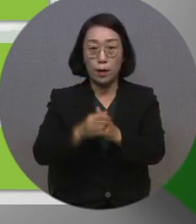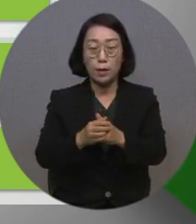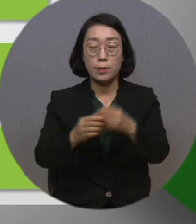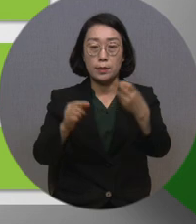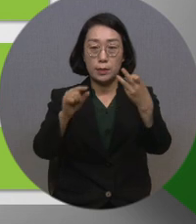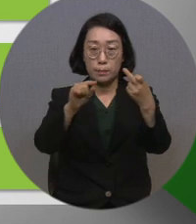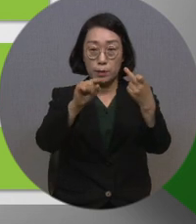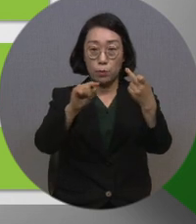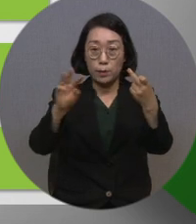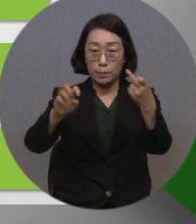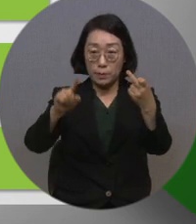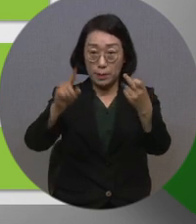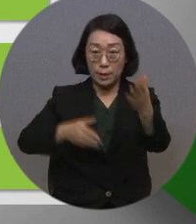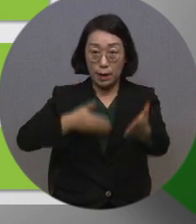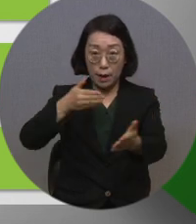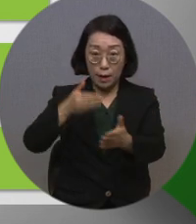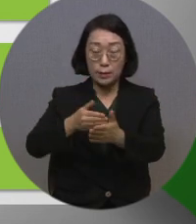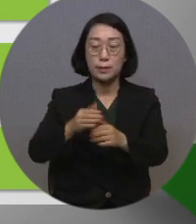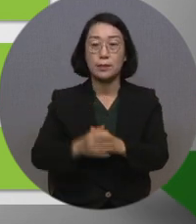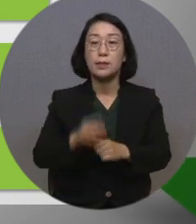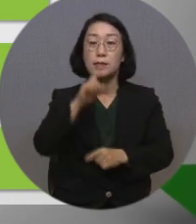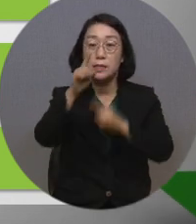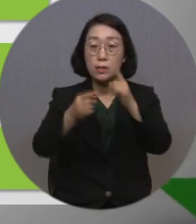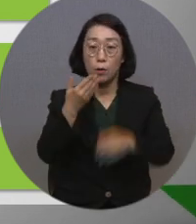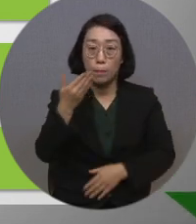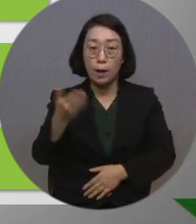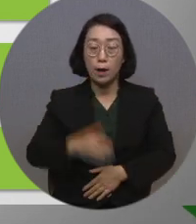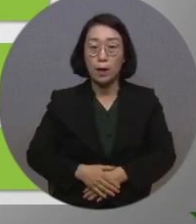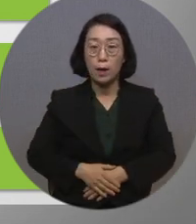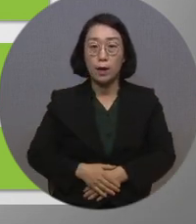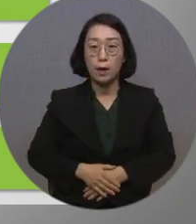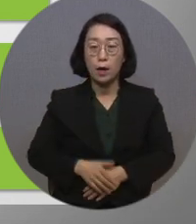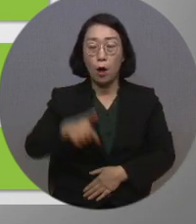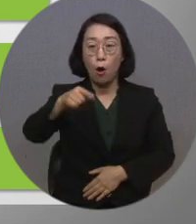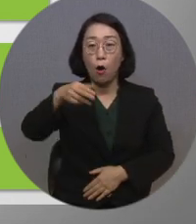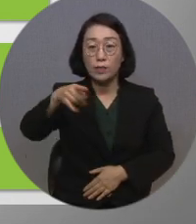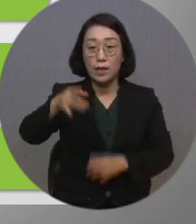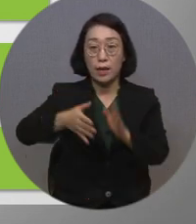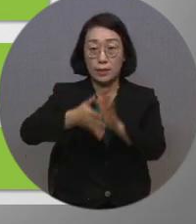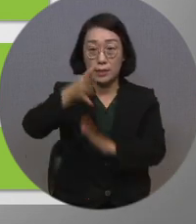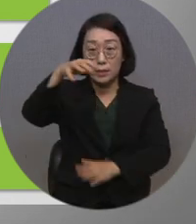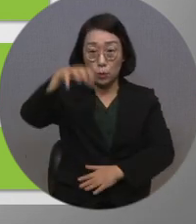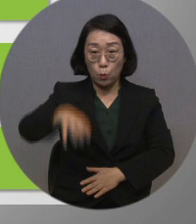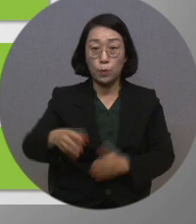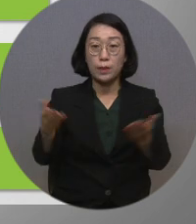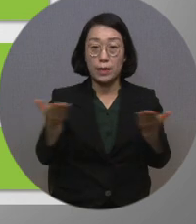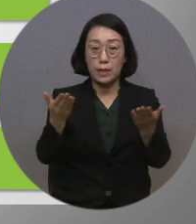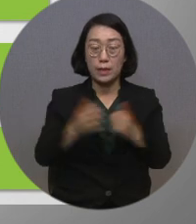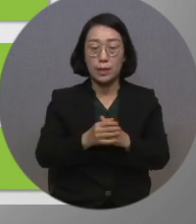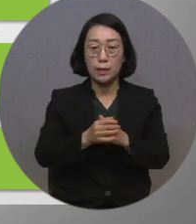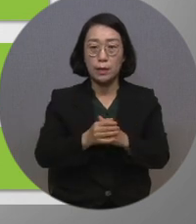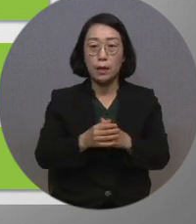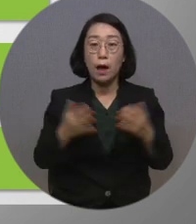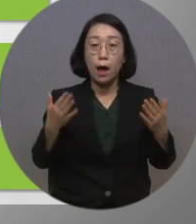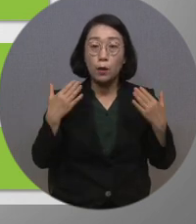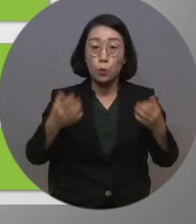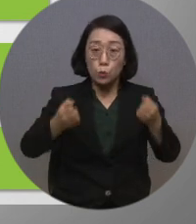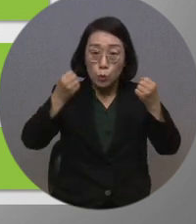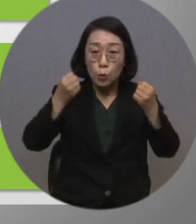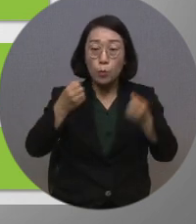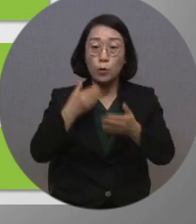12월 31일까지며 근무지는 경상남도 거제시입니다. 경력과 학력은